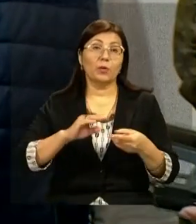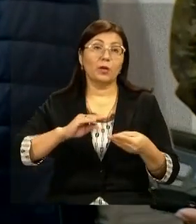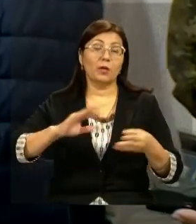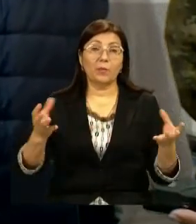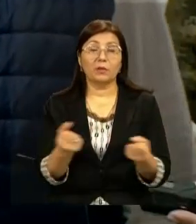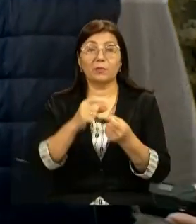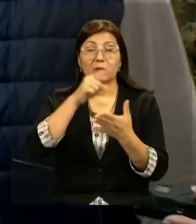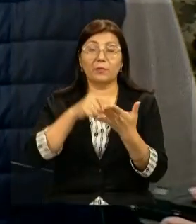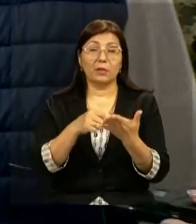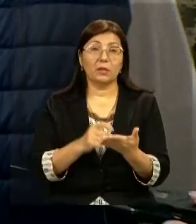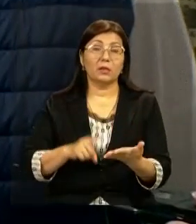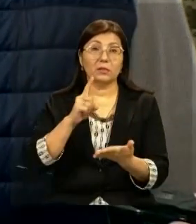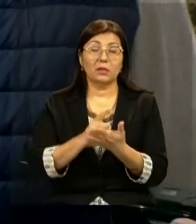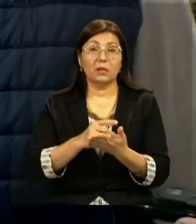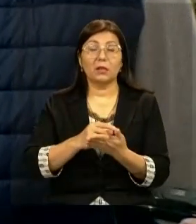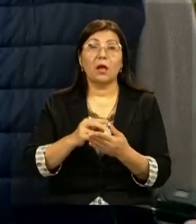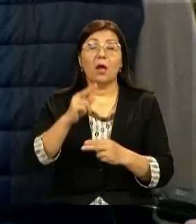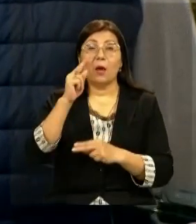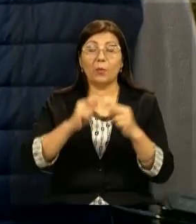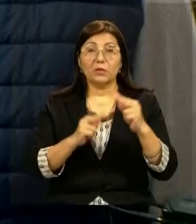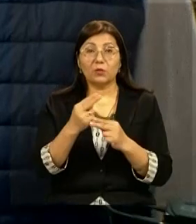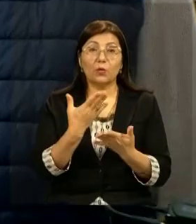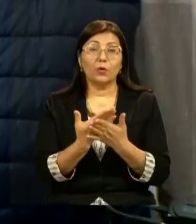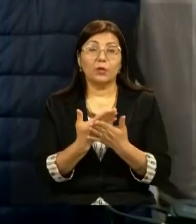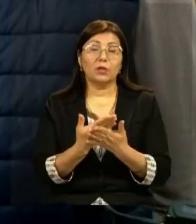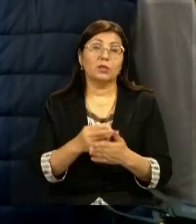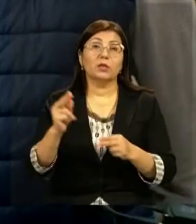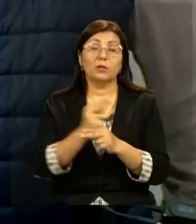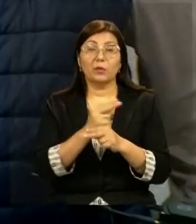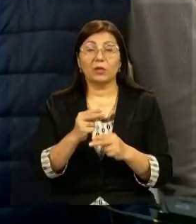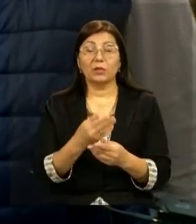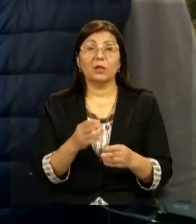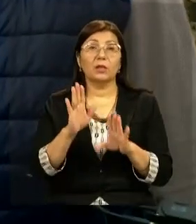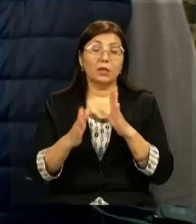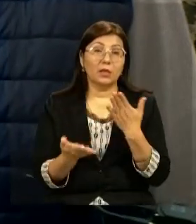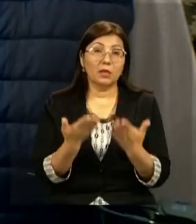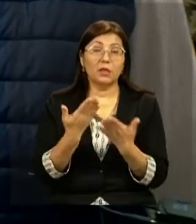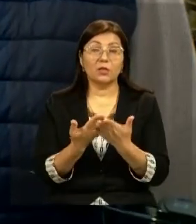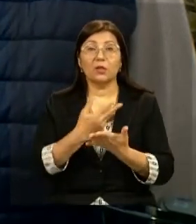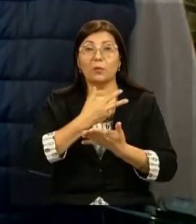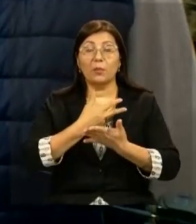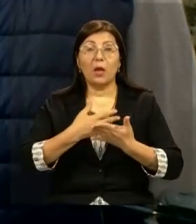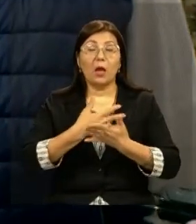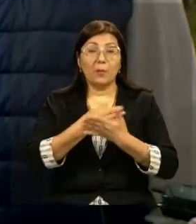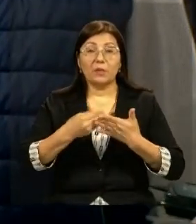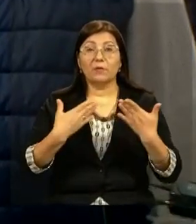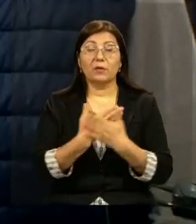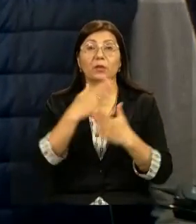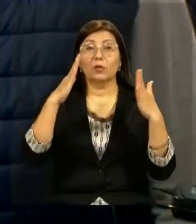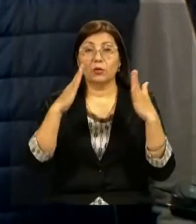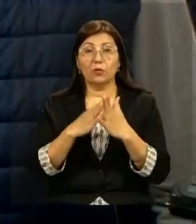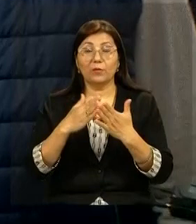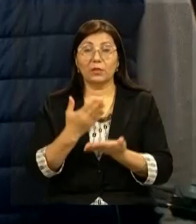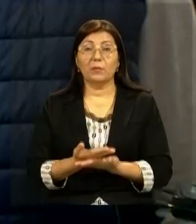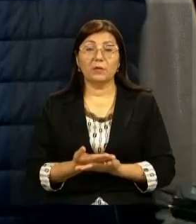нами стоят задачи – построить или отремонтировать дом, либо приобрести уже готовый. Глава государства лично контролирует работы, направленные на ликвидацию последствий